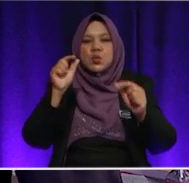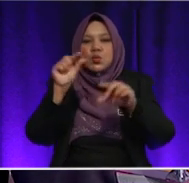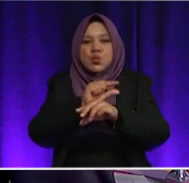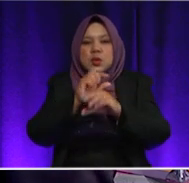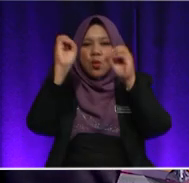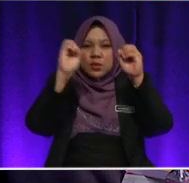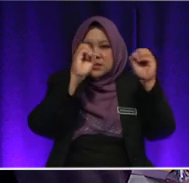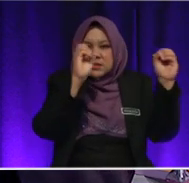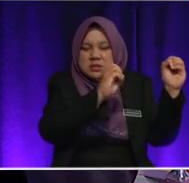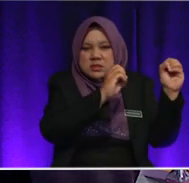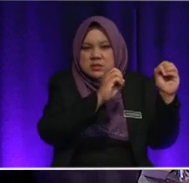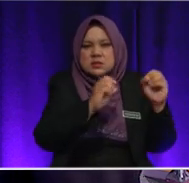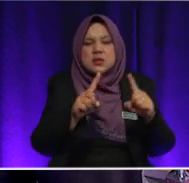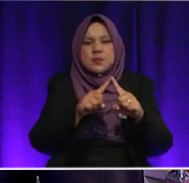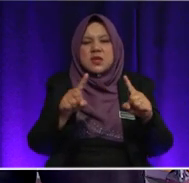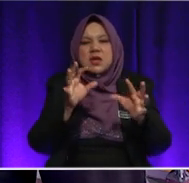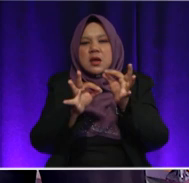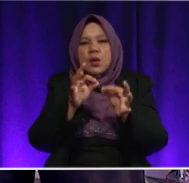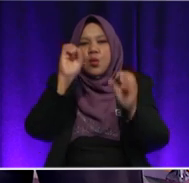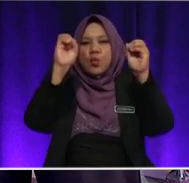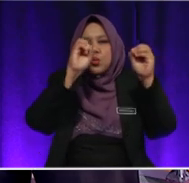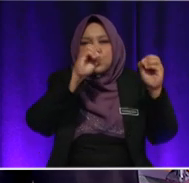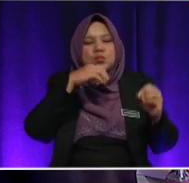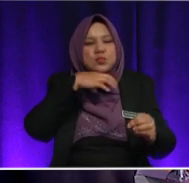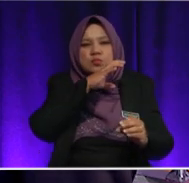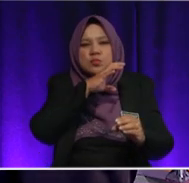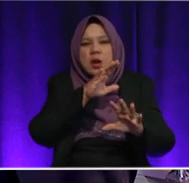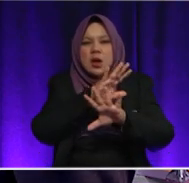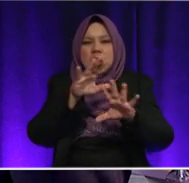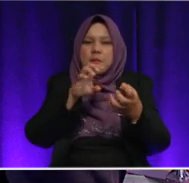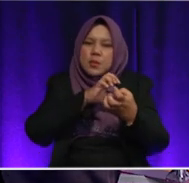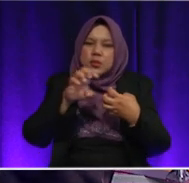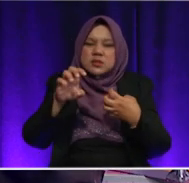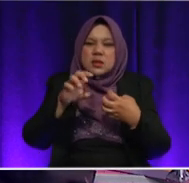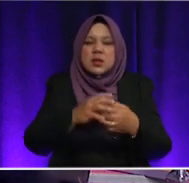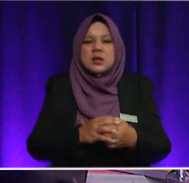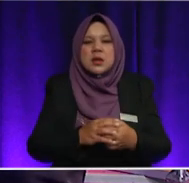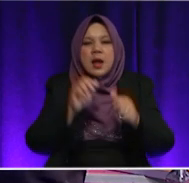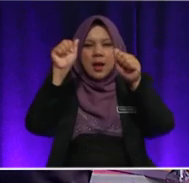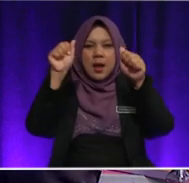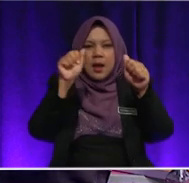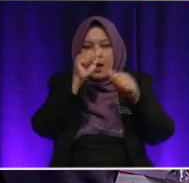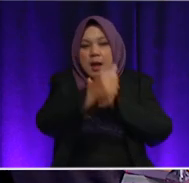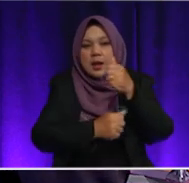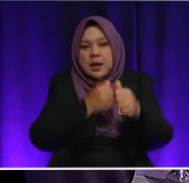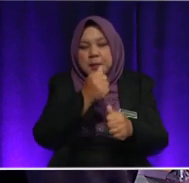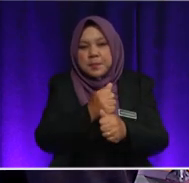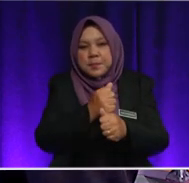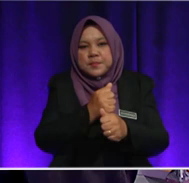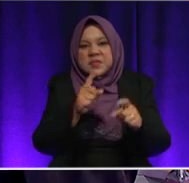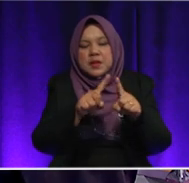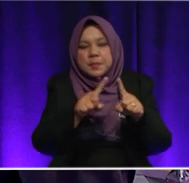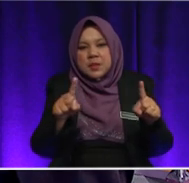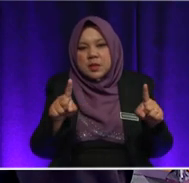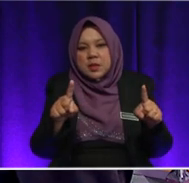karena kita akan turut bukan sekadar alam kita yang terjeda tetapi